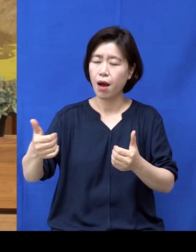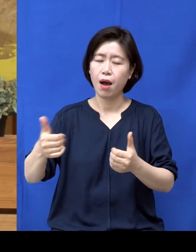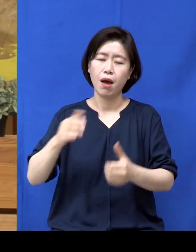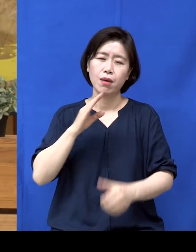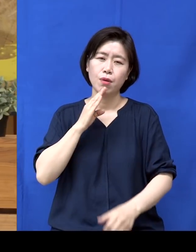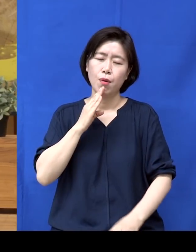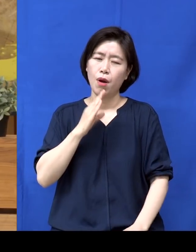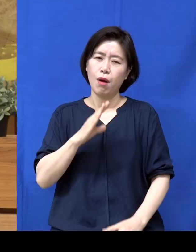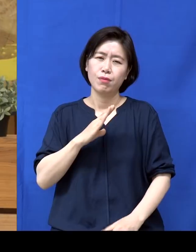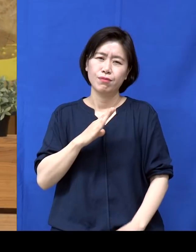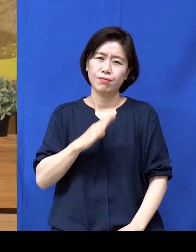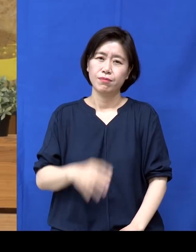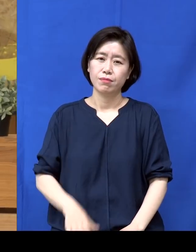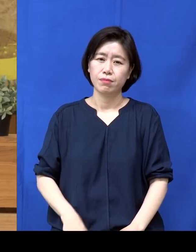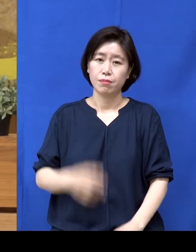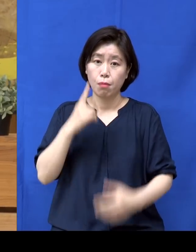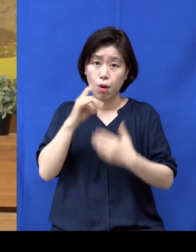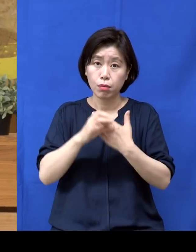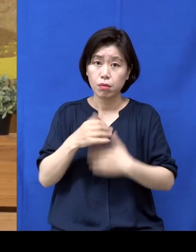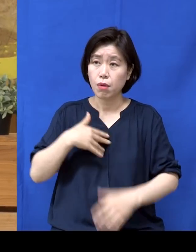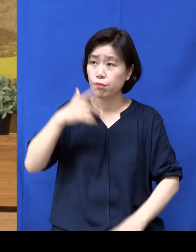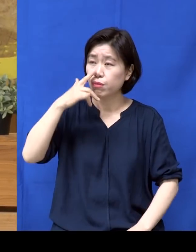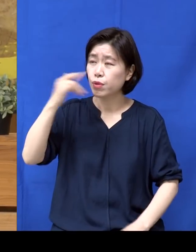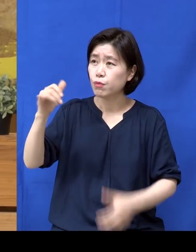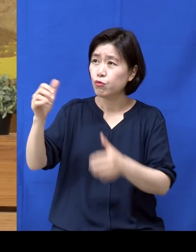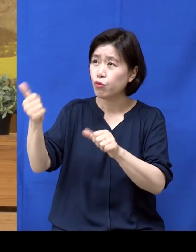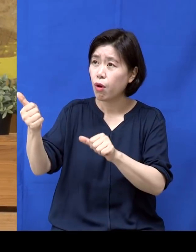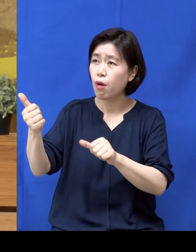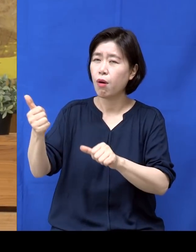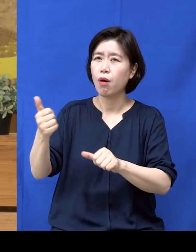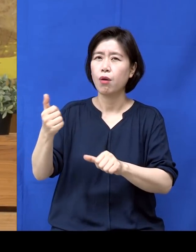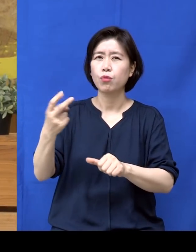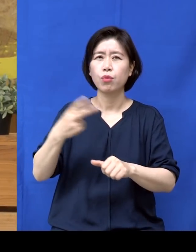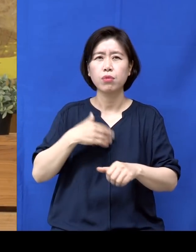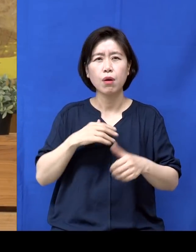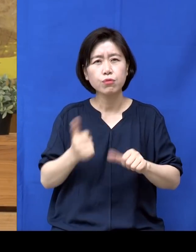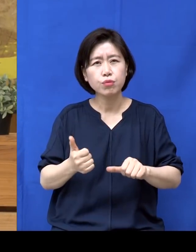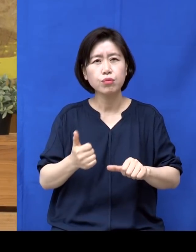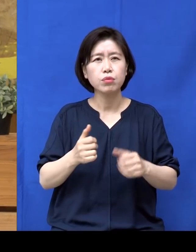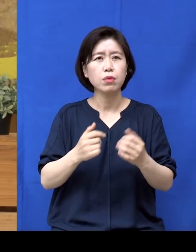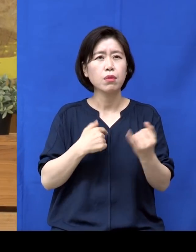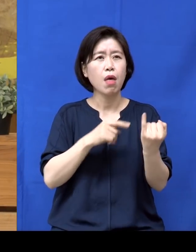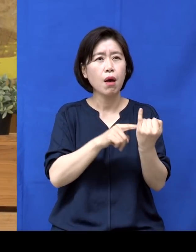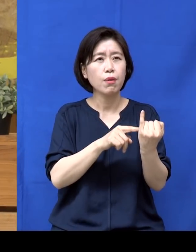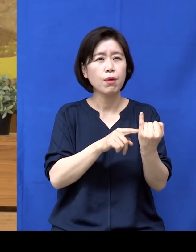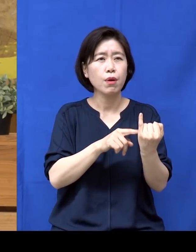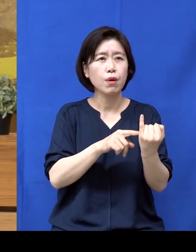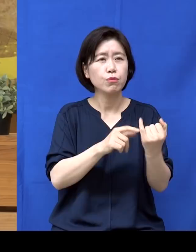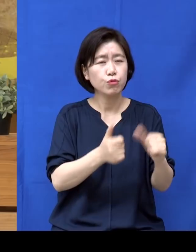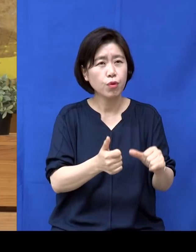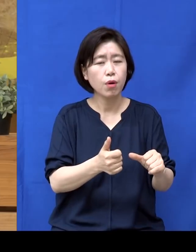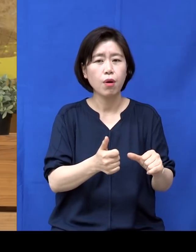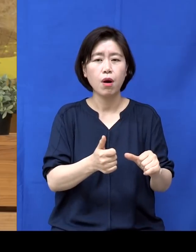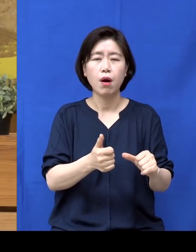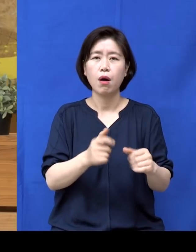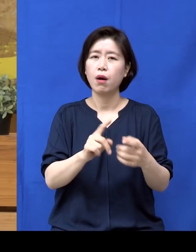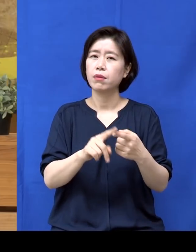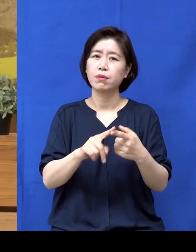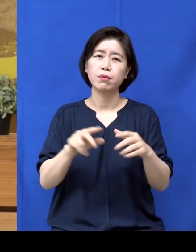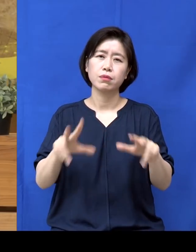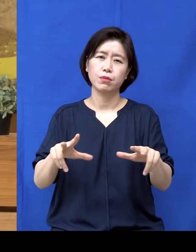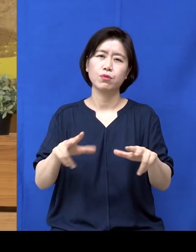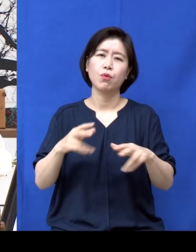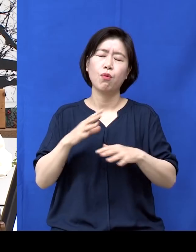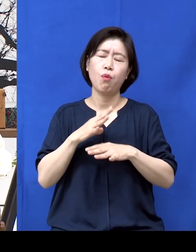제 어머니가 돌아가신다든가 아버지가 돌아가신다든가 또 뭐 내가 죽은 후에 뭐 내 아내와 가족과의 이별을 지금까지도 저는